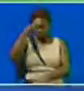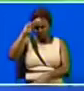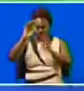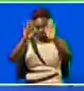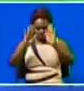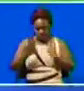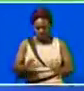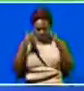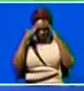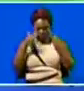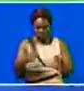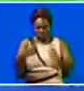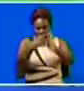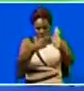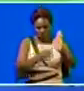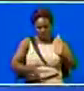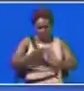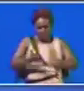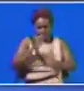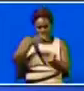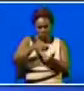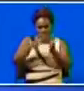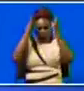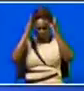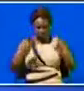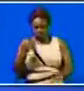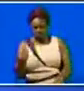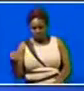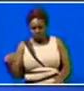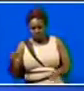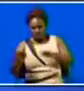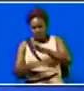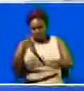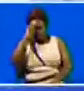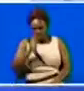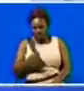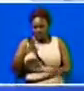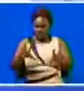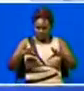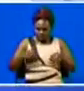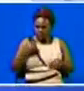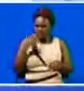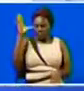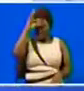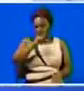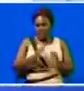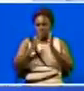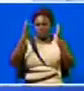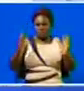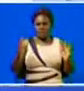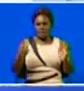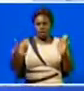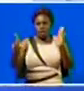za kuangazia utaratibu wa kuharakisha maamuzi ya kesi za watoto, naibu wa jaji mkuu alikiri kuwepo mapungufu makubwa katika